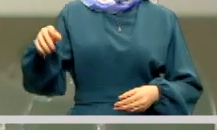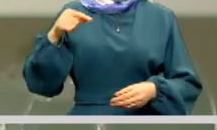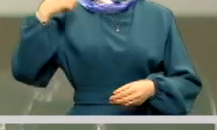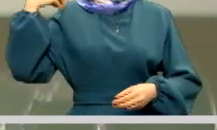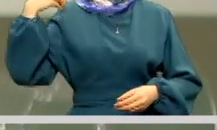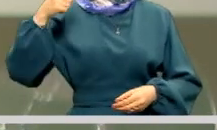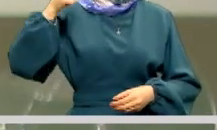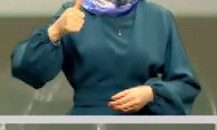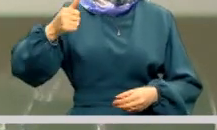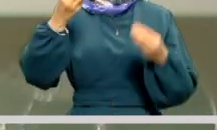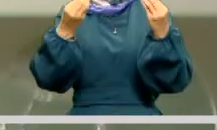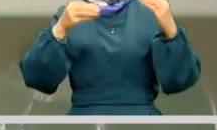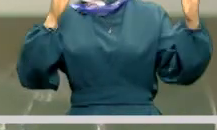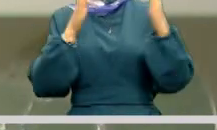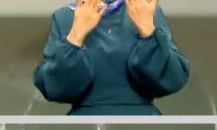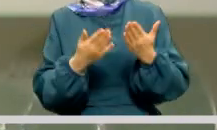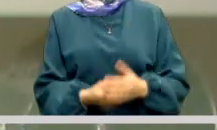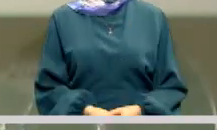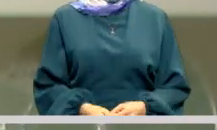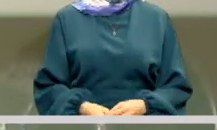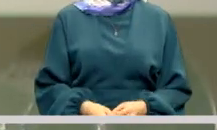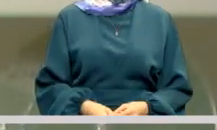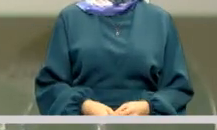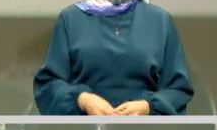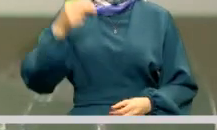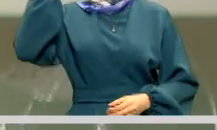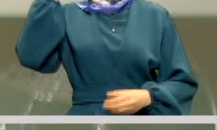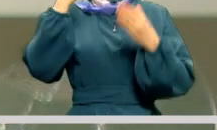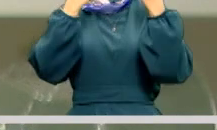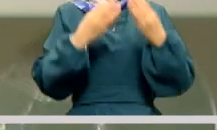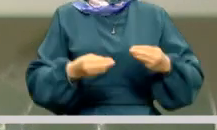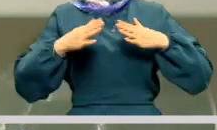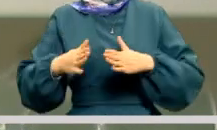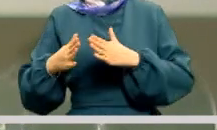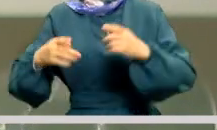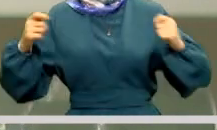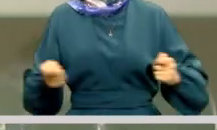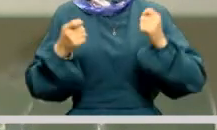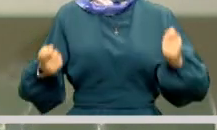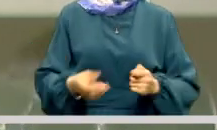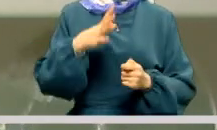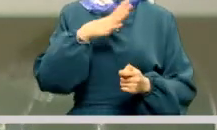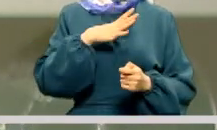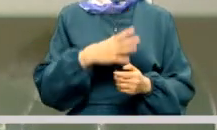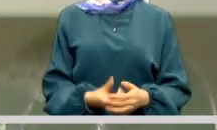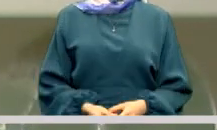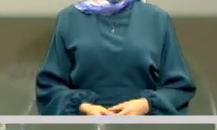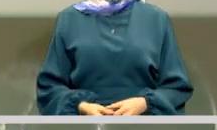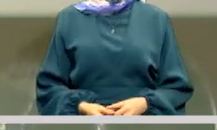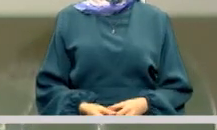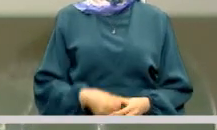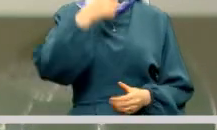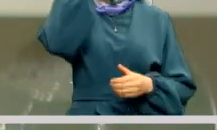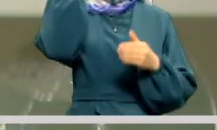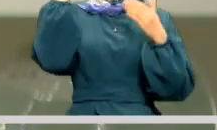yeni günü güzelce karşılayıp Aslında şöyle diyeceğim farkında olarak geçinme gayretindeyiz gayretinde olalım inşallah ya